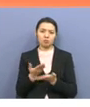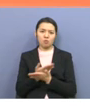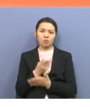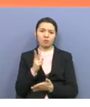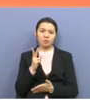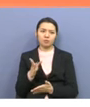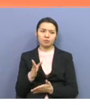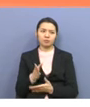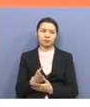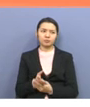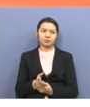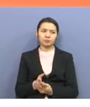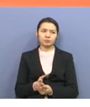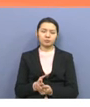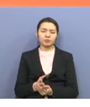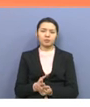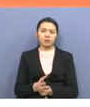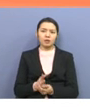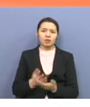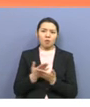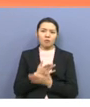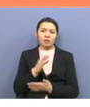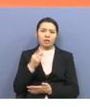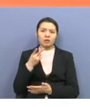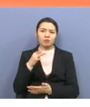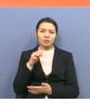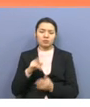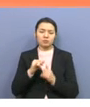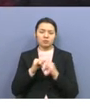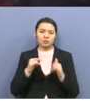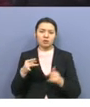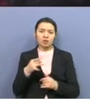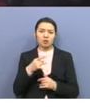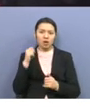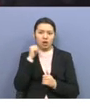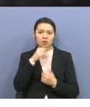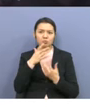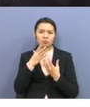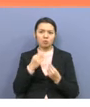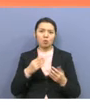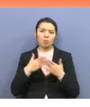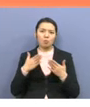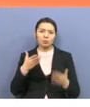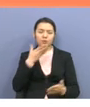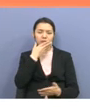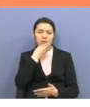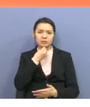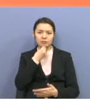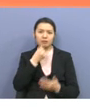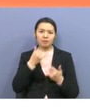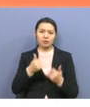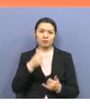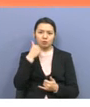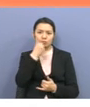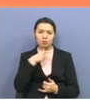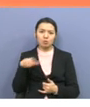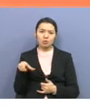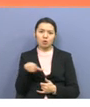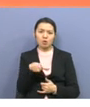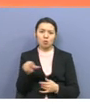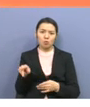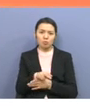Өзіндік инфрақұрылымы қалыптасқан шағын аудан құн санап көркейіп келеді. Биыл жолдар